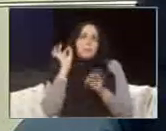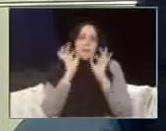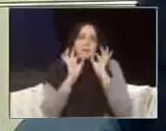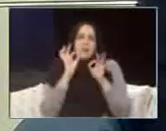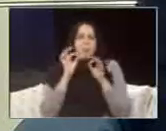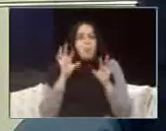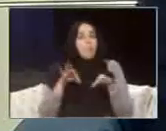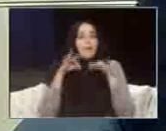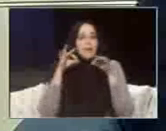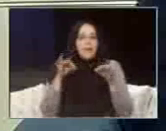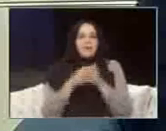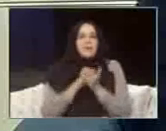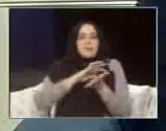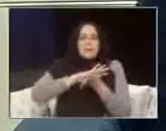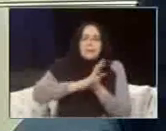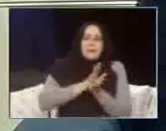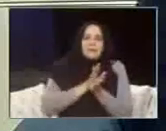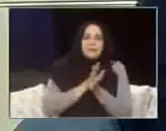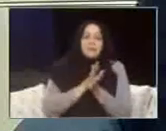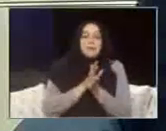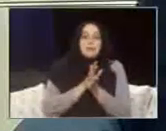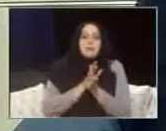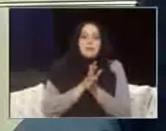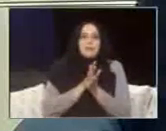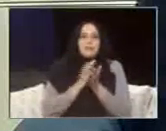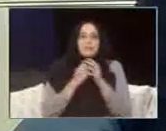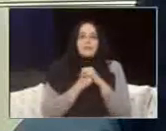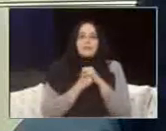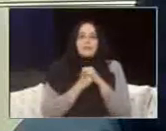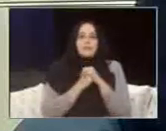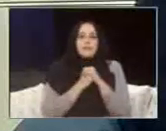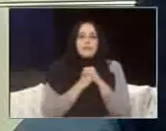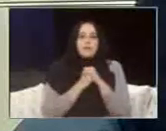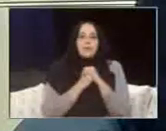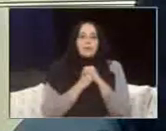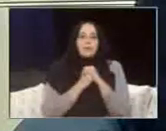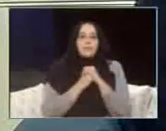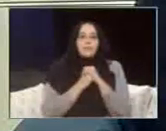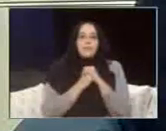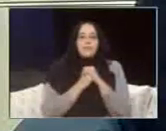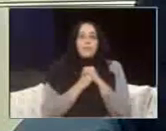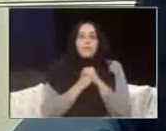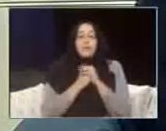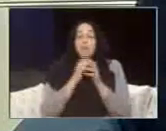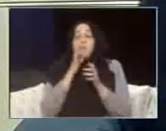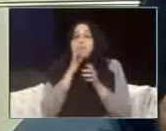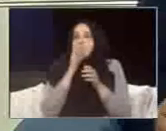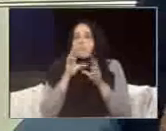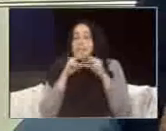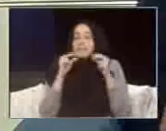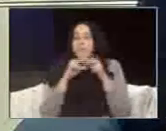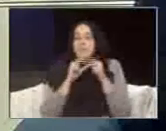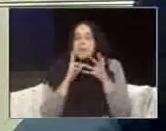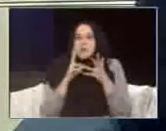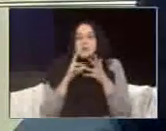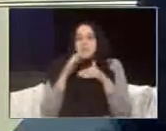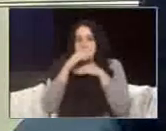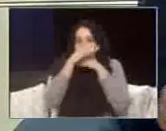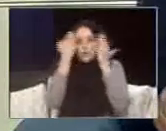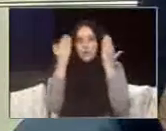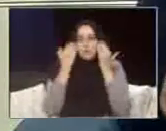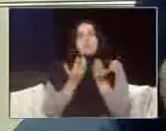في الباطن ظالمني ظلما لا ما نعطيكش كيف نعبر لكم الظلم هذا العلي غير